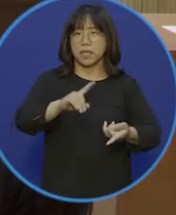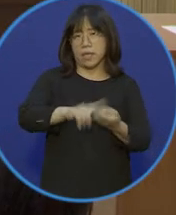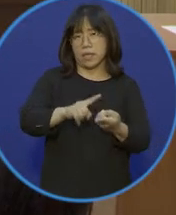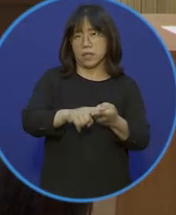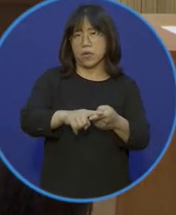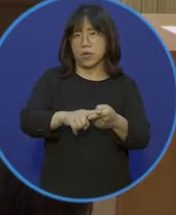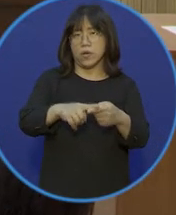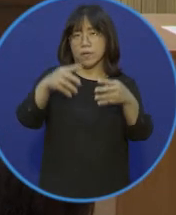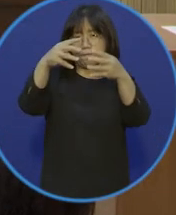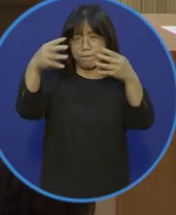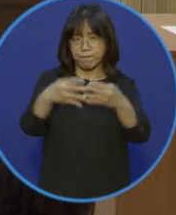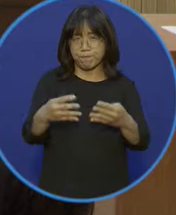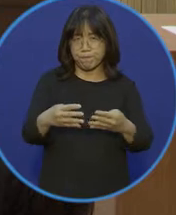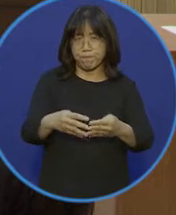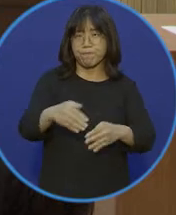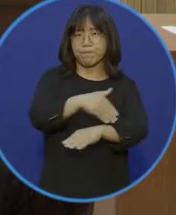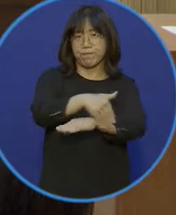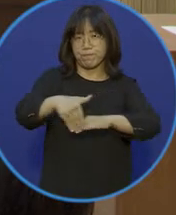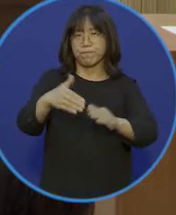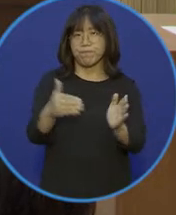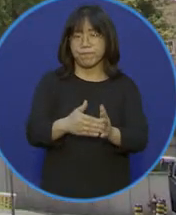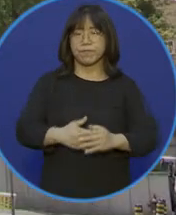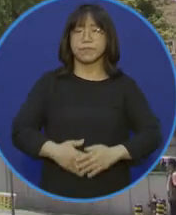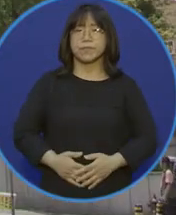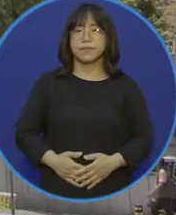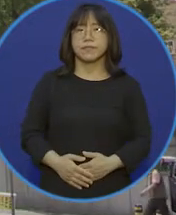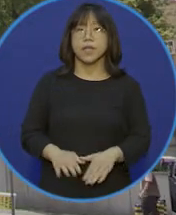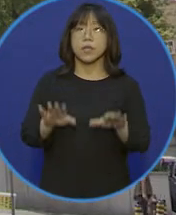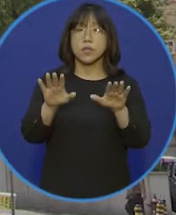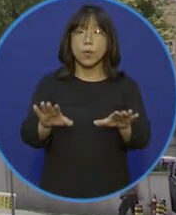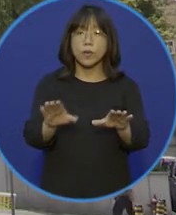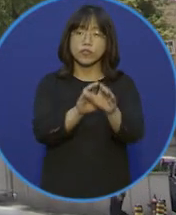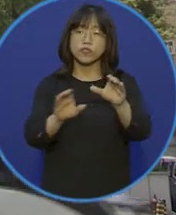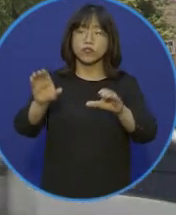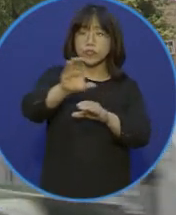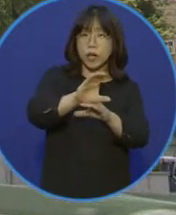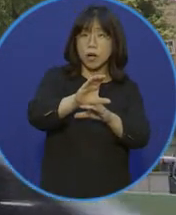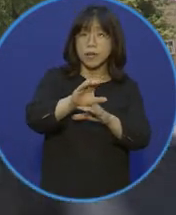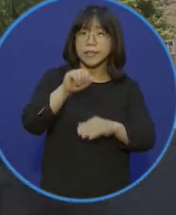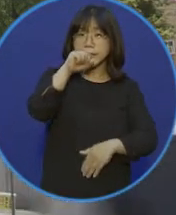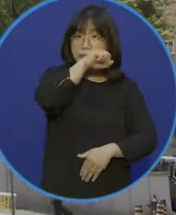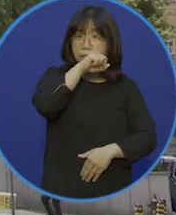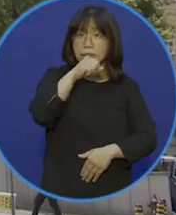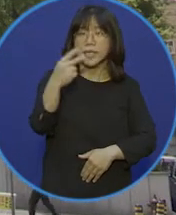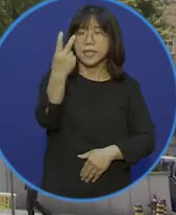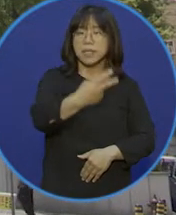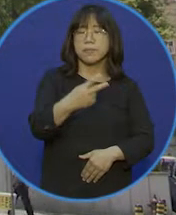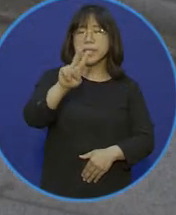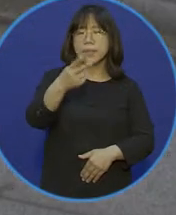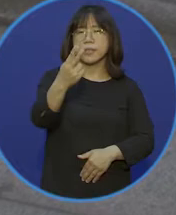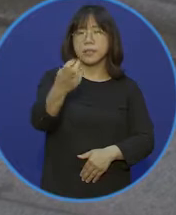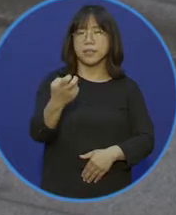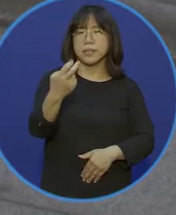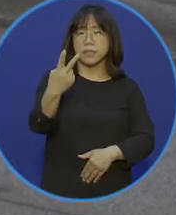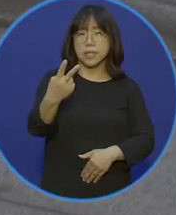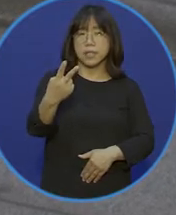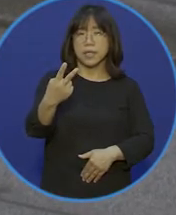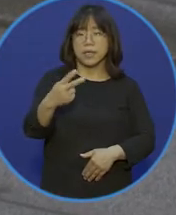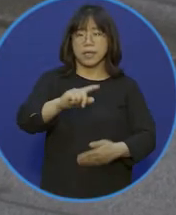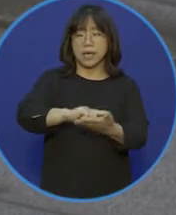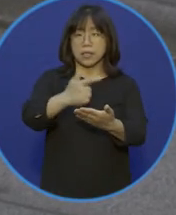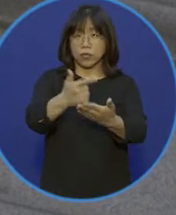주요 현안 및 긴급 사업을 중심으로 긴축 편성했습니다. 한편 이번 추경 예산은